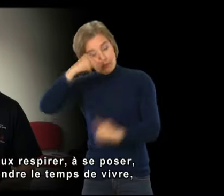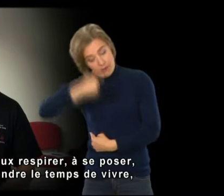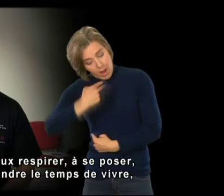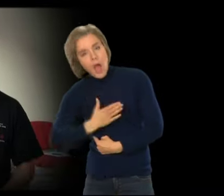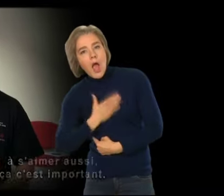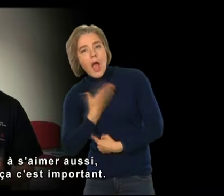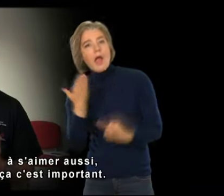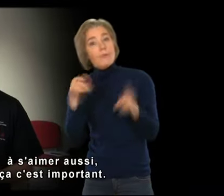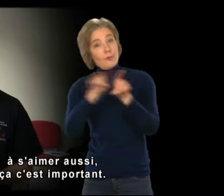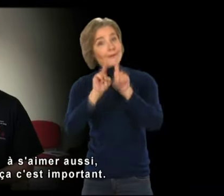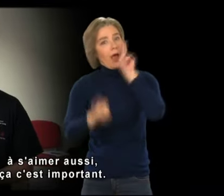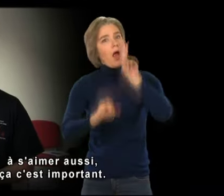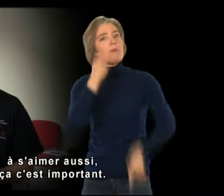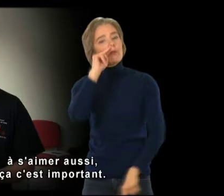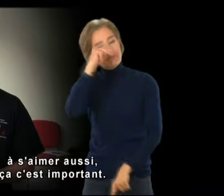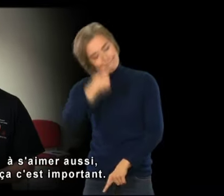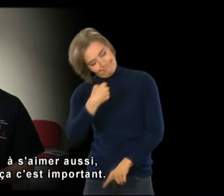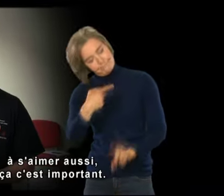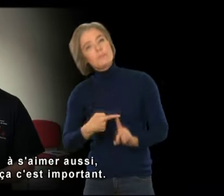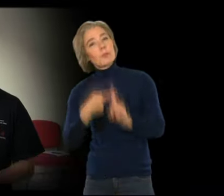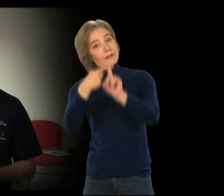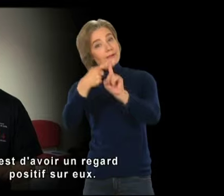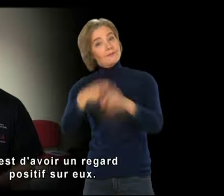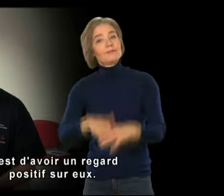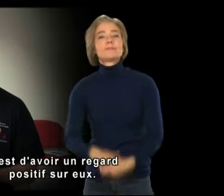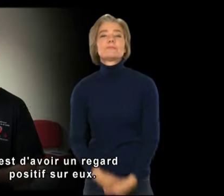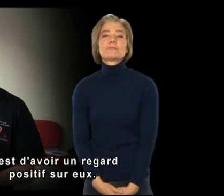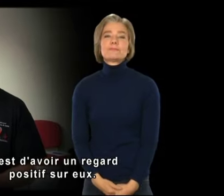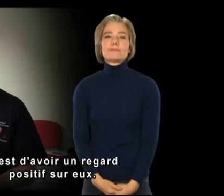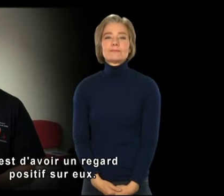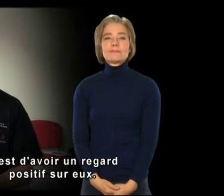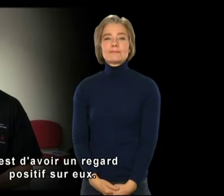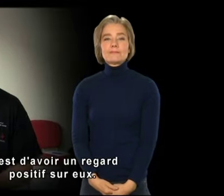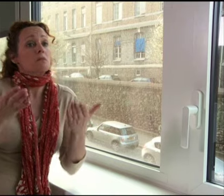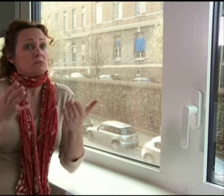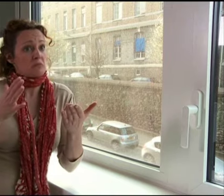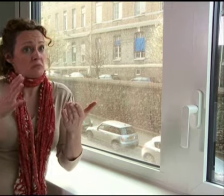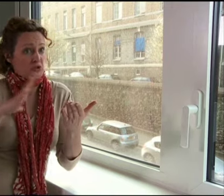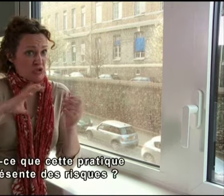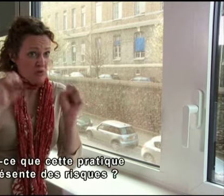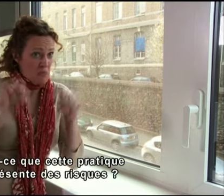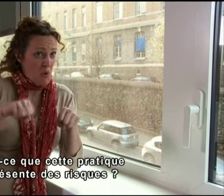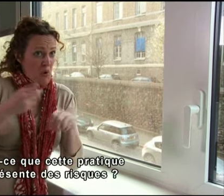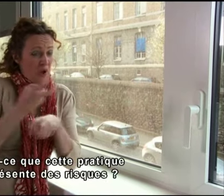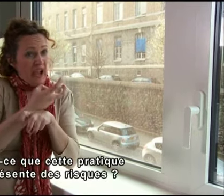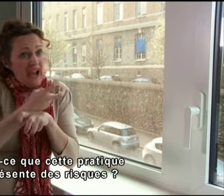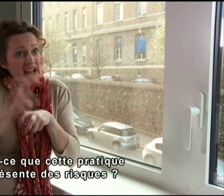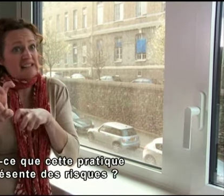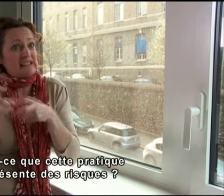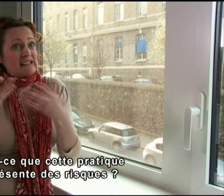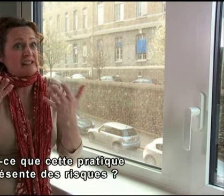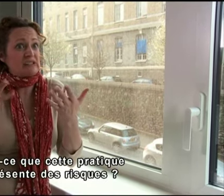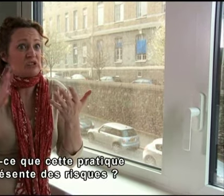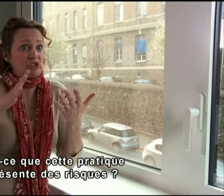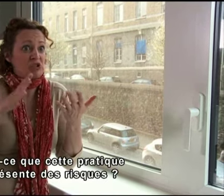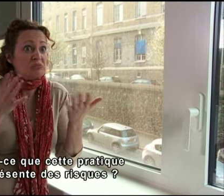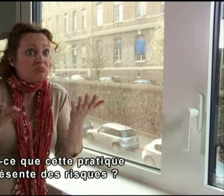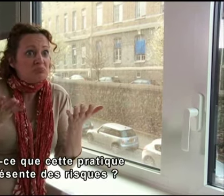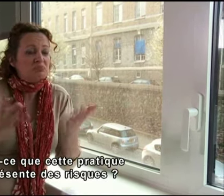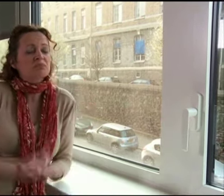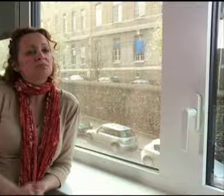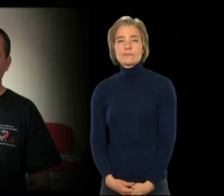temps de vivre, à s'aimer aussi. Ça, c'est important. C'est d'avoir un regard positif sur eux. Est-ce que cette pratique présente des